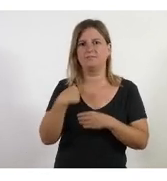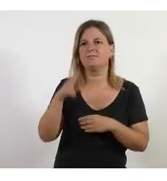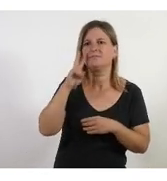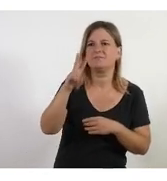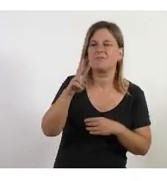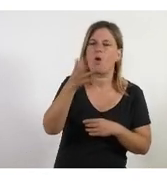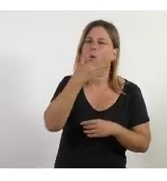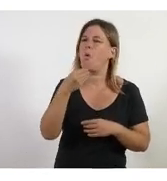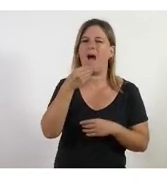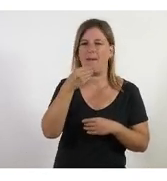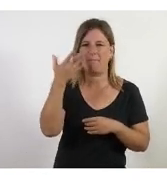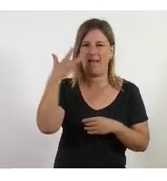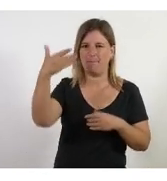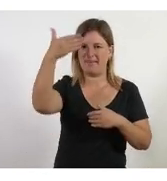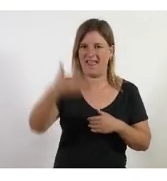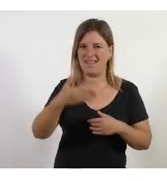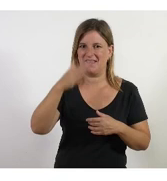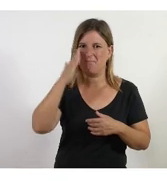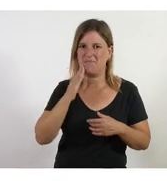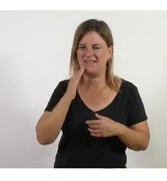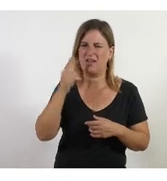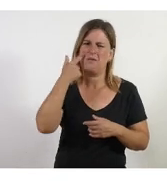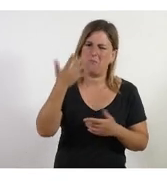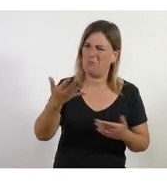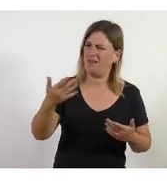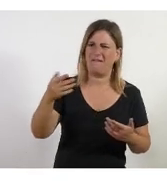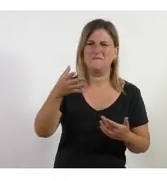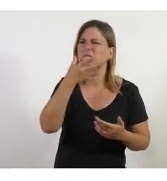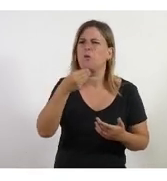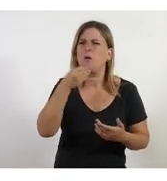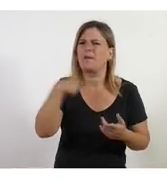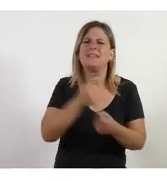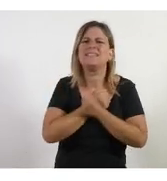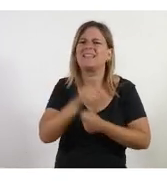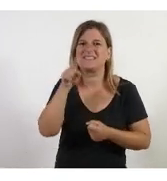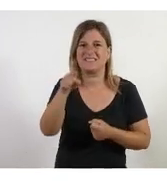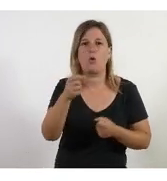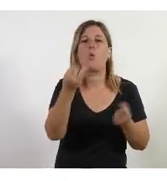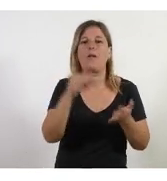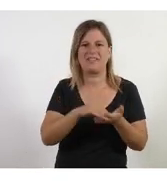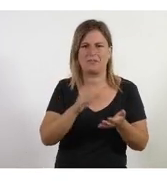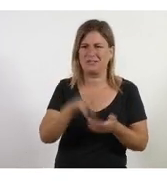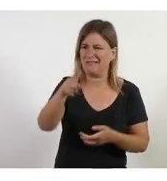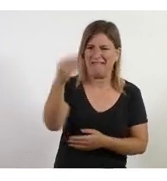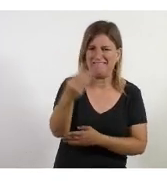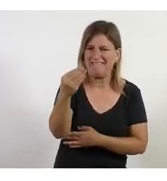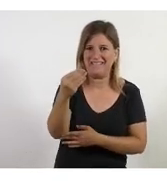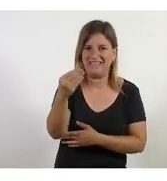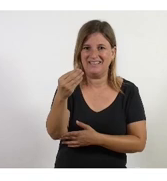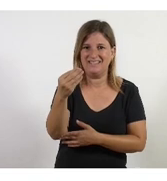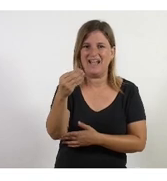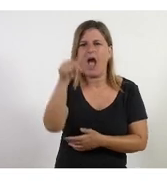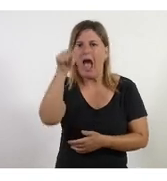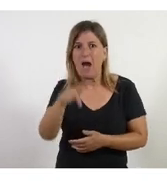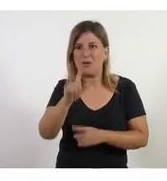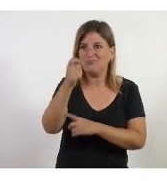eh? Mira que t'estimo, Arce Brei, que t'estic veient aquí al mirall. Mira que ets la bomba, eh? I avui t'has sortit